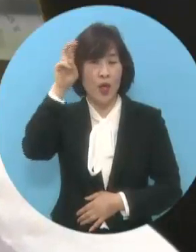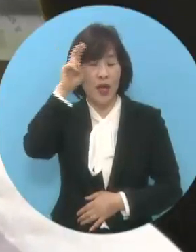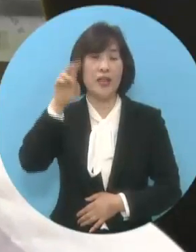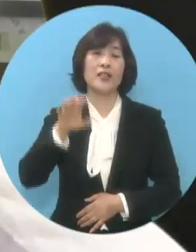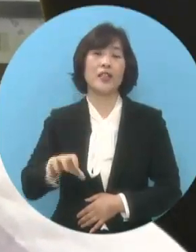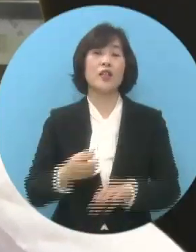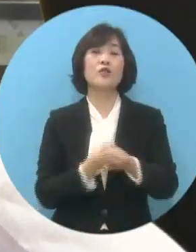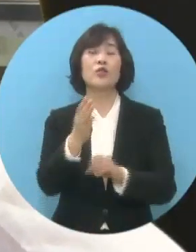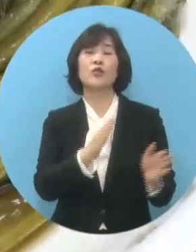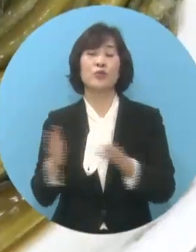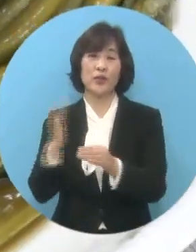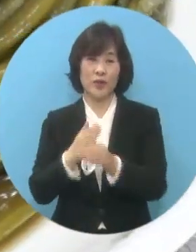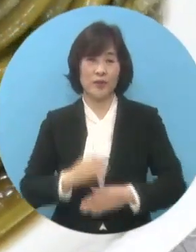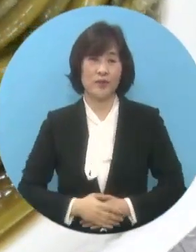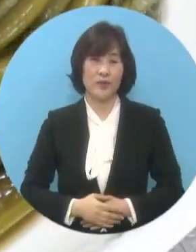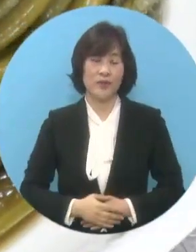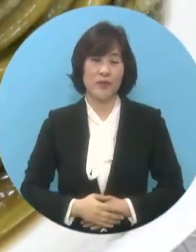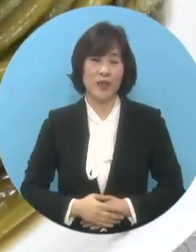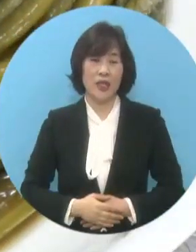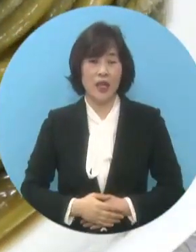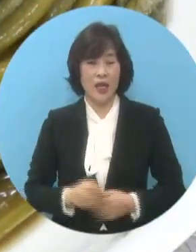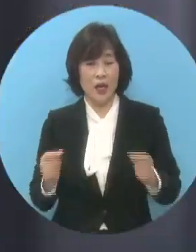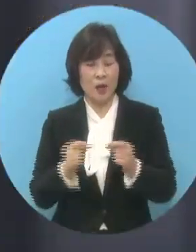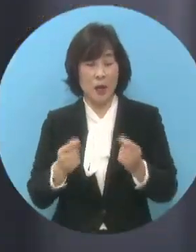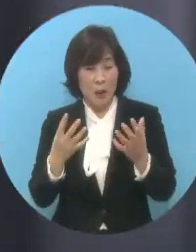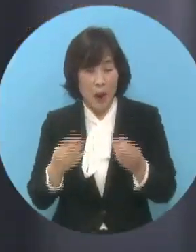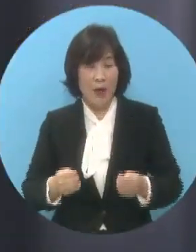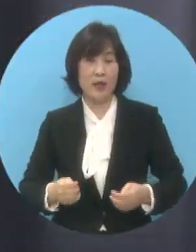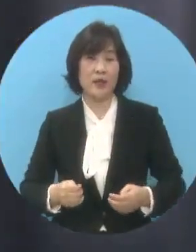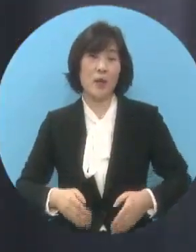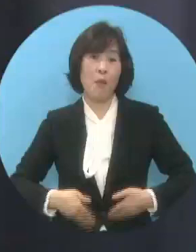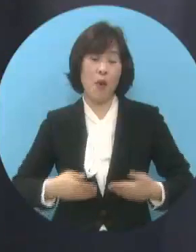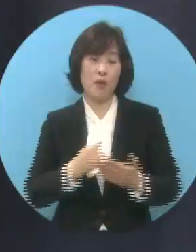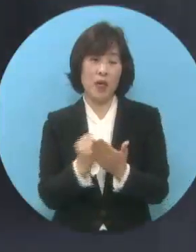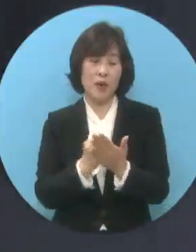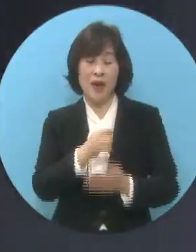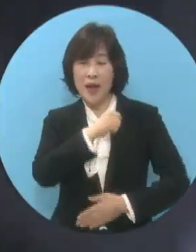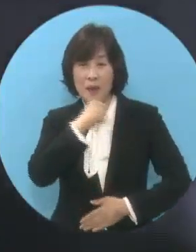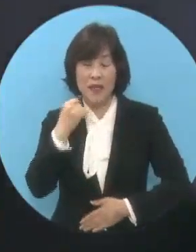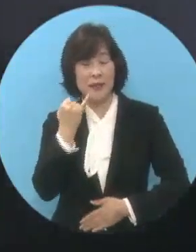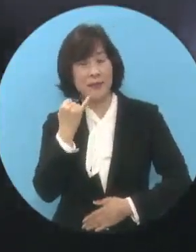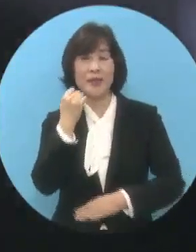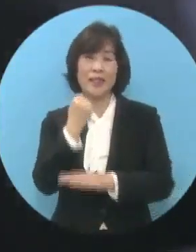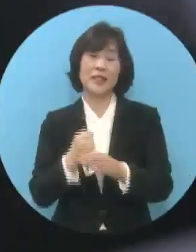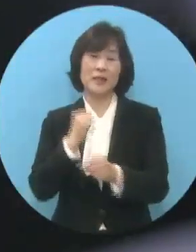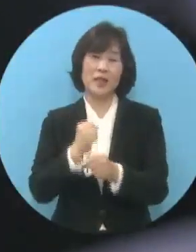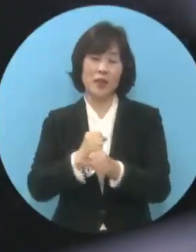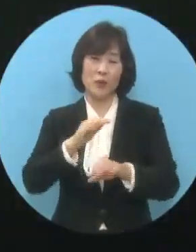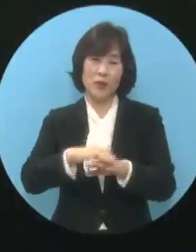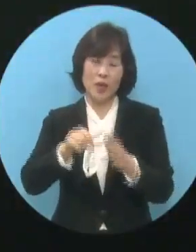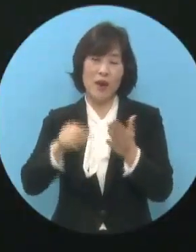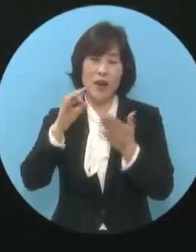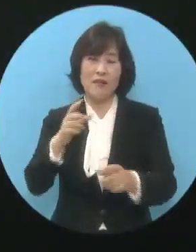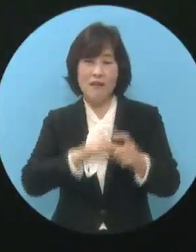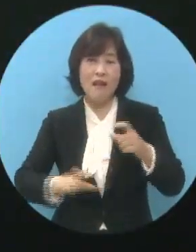있습니다. 주변에서 흔하게 구할 수 있는 제철 나물로 입맛 돋우는 장아찌를 만들어 농산물의 가치를 한층